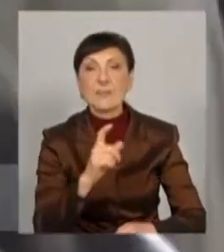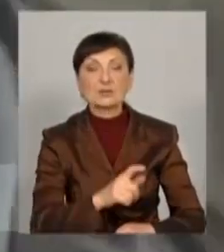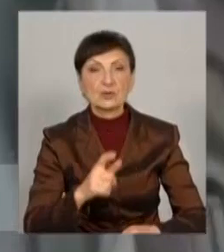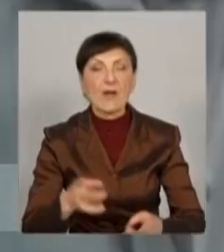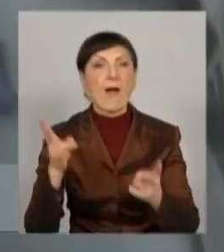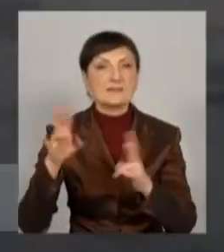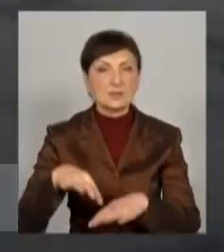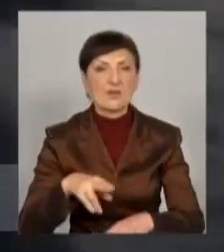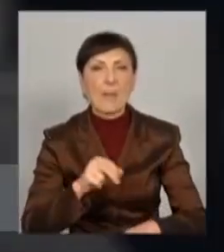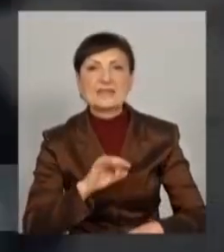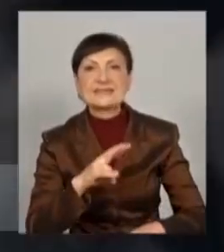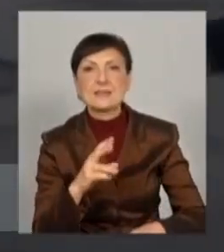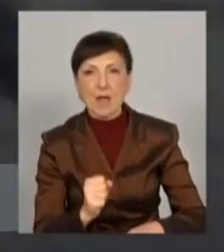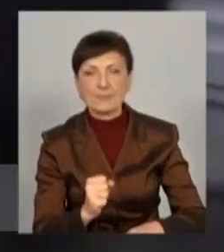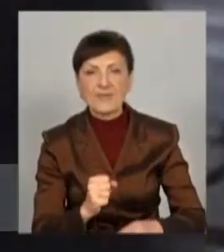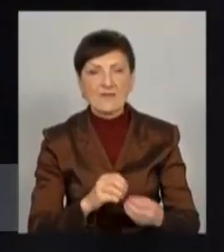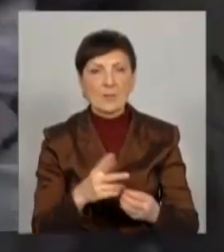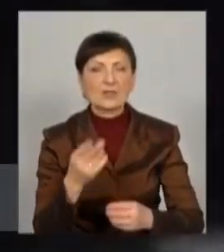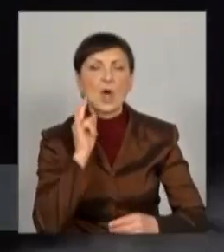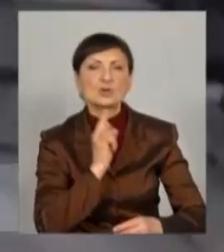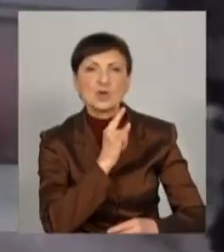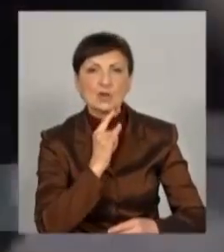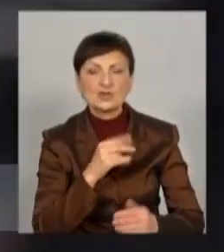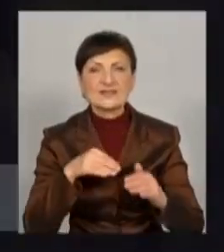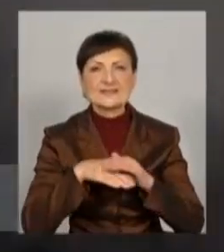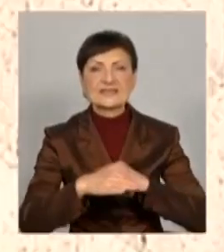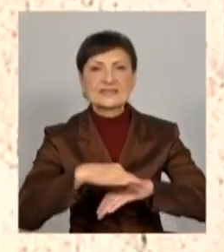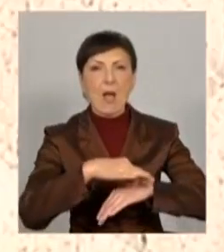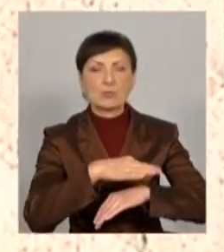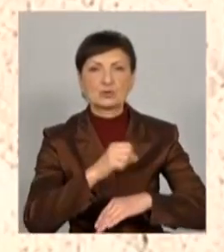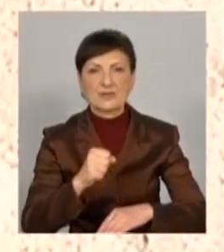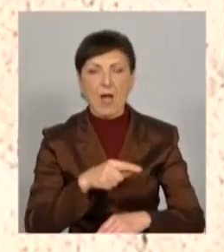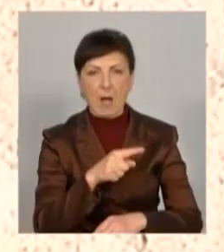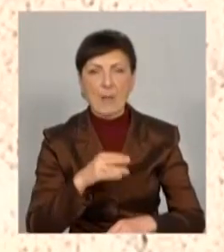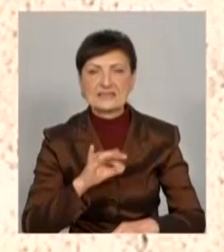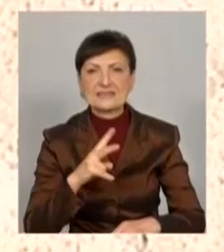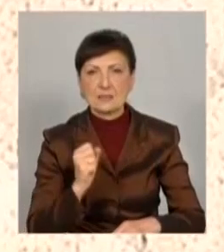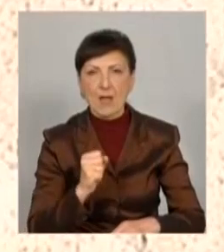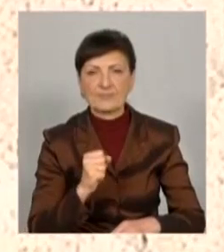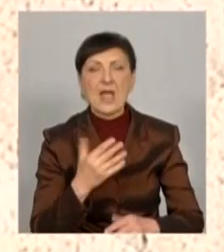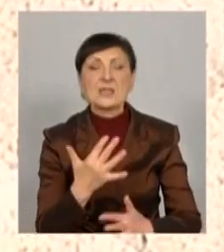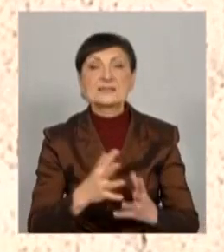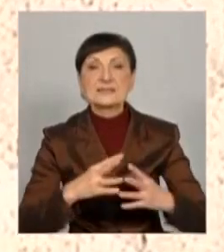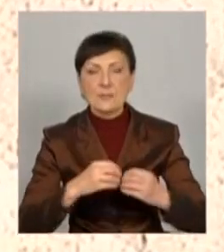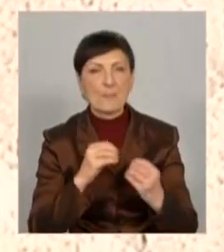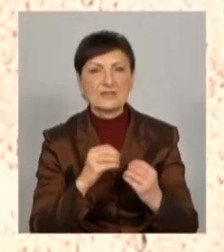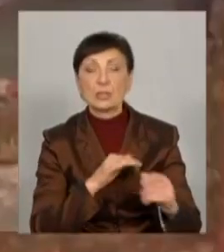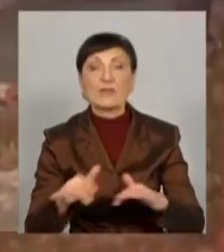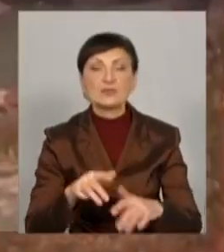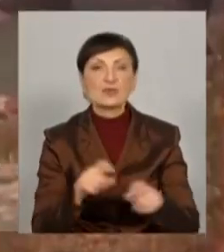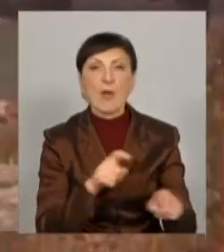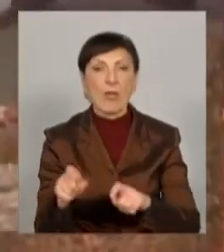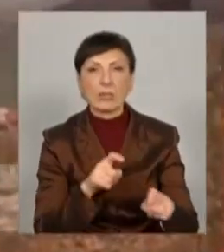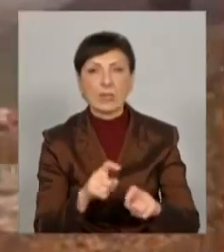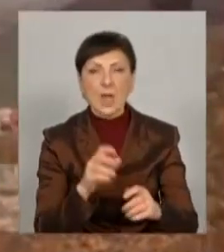человек остаются в Палестине. В основном это женщины, вышедшие замуж за палестинцев. Несколько семей находятся в постоянном движении в